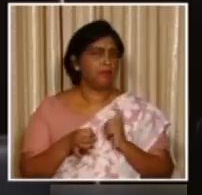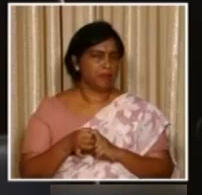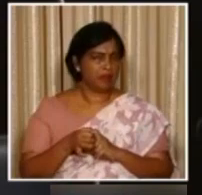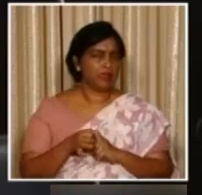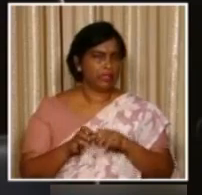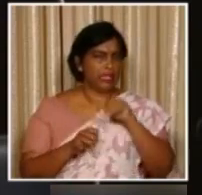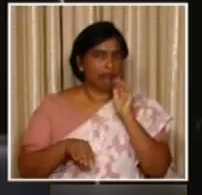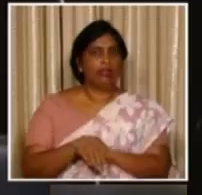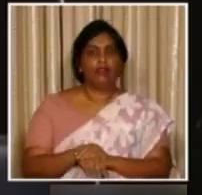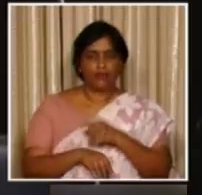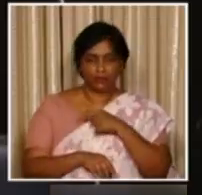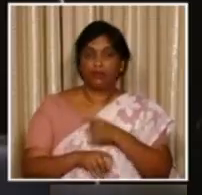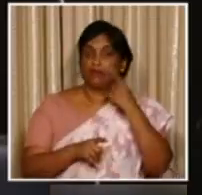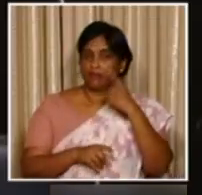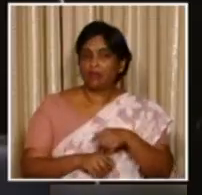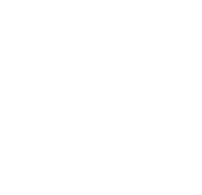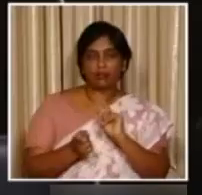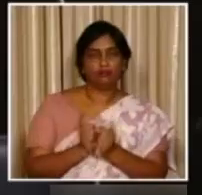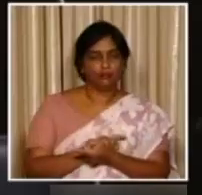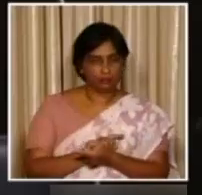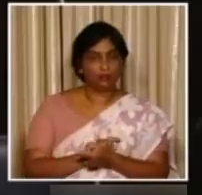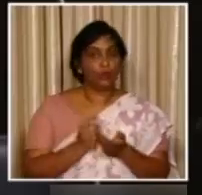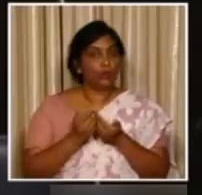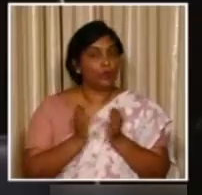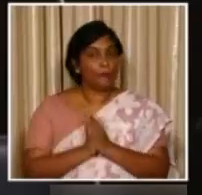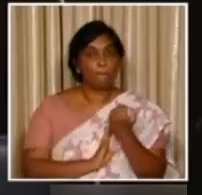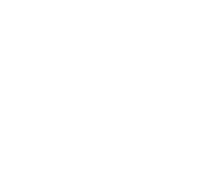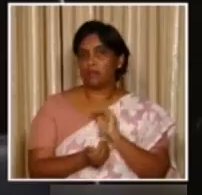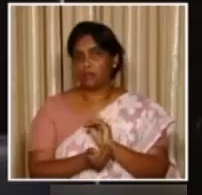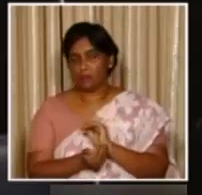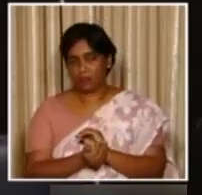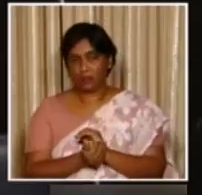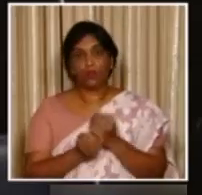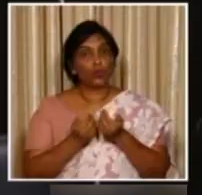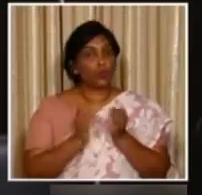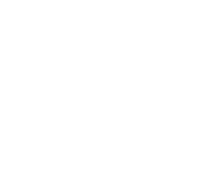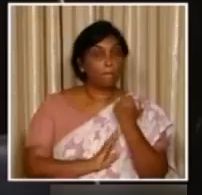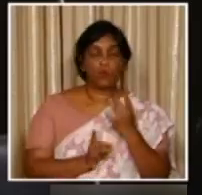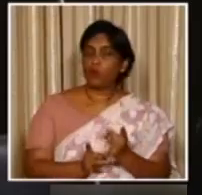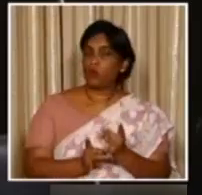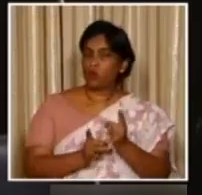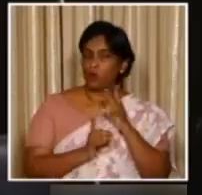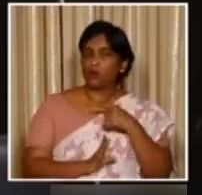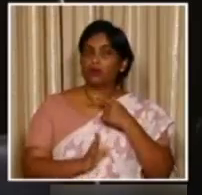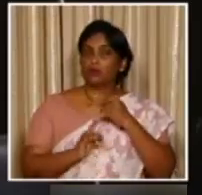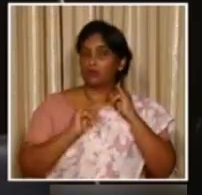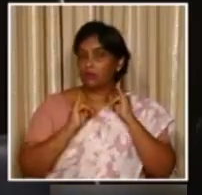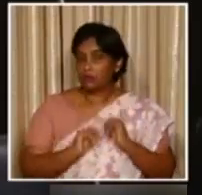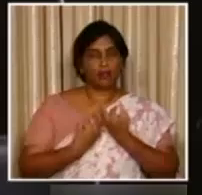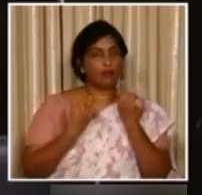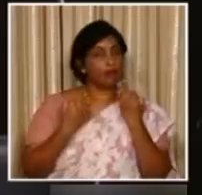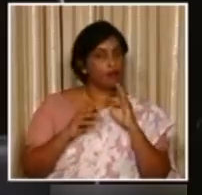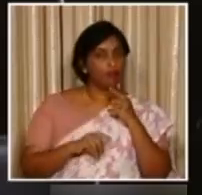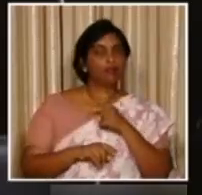ඇත්ත එළියට ආවොත්. ඒ හින්දා මේ ඇත්ත සංගවලා තමන්ගේ බලය ආරක්ෂා කරලා තමන්ගේ බලය මගින් මේ අපරාධයෙන්